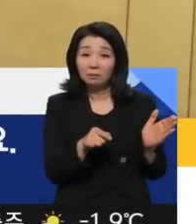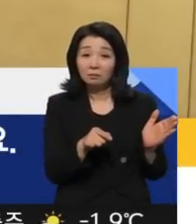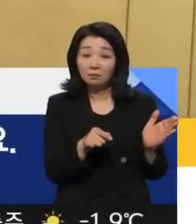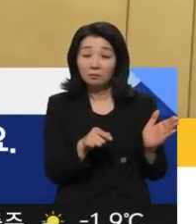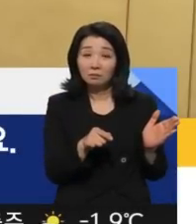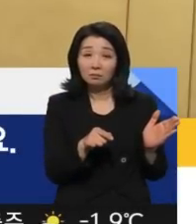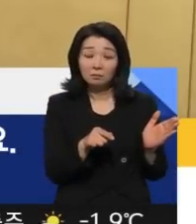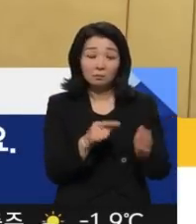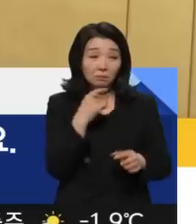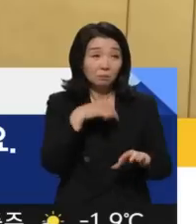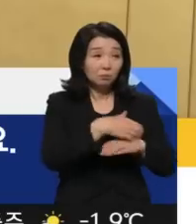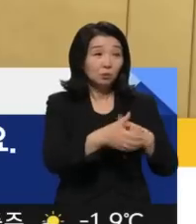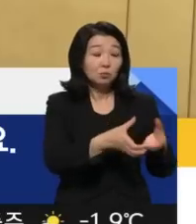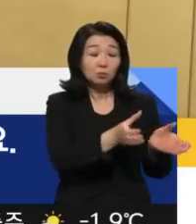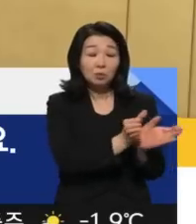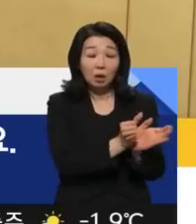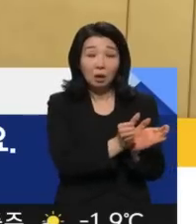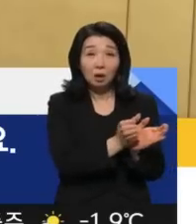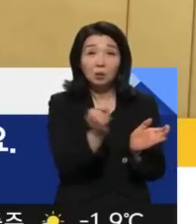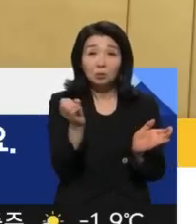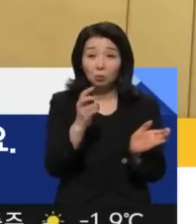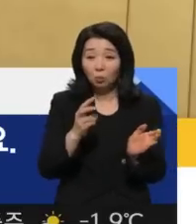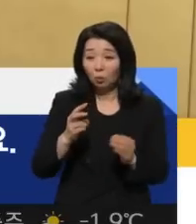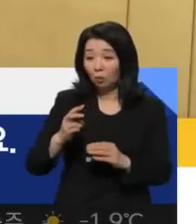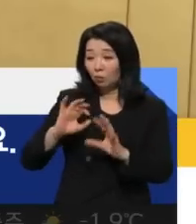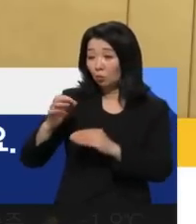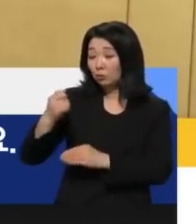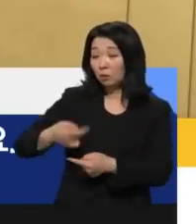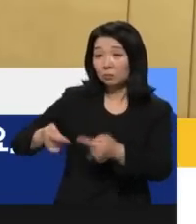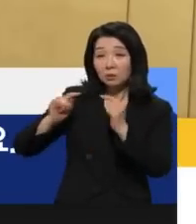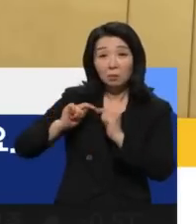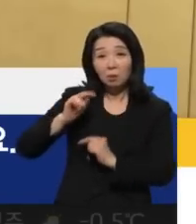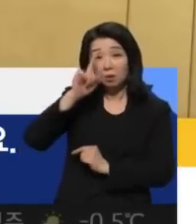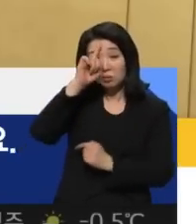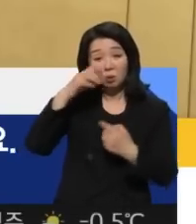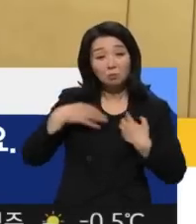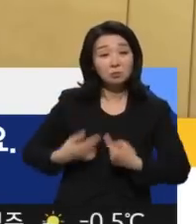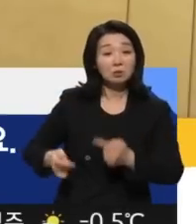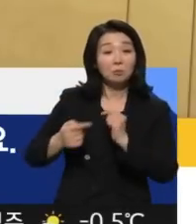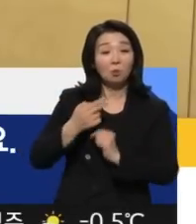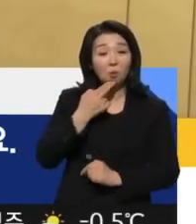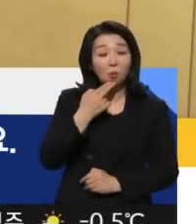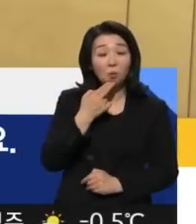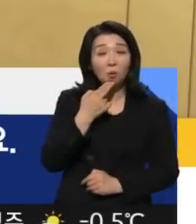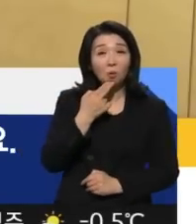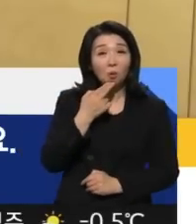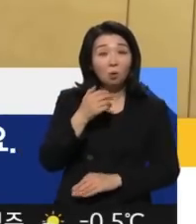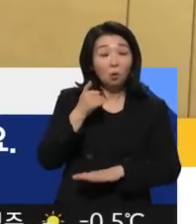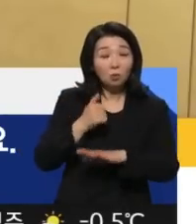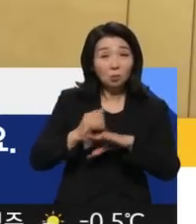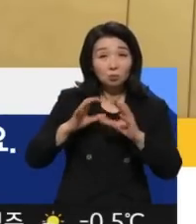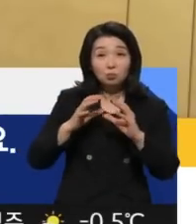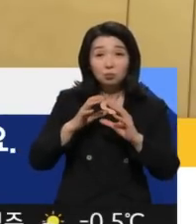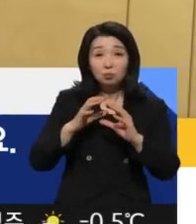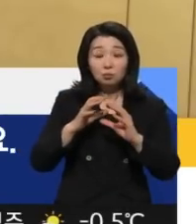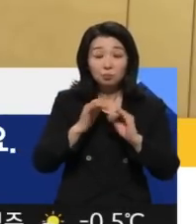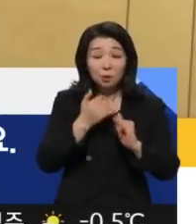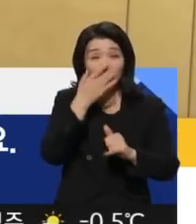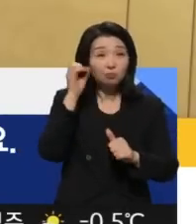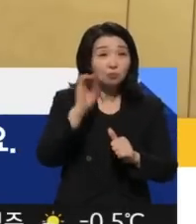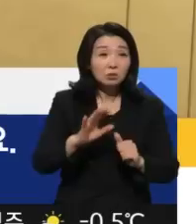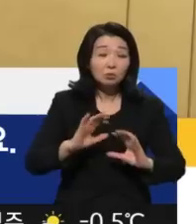여당도 안 들어오고 정부까지 들어오지 않는 거예요. 이건 완전히 국민을 무시하고 국회를 무시하는 오만방자한테